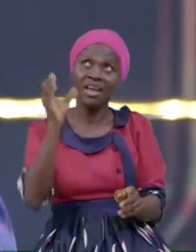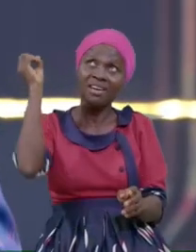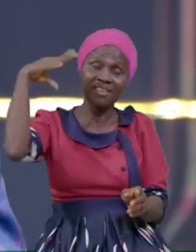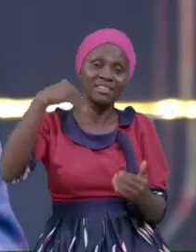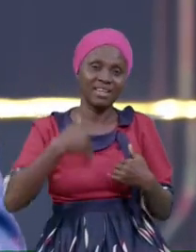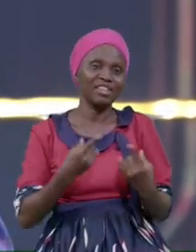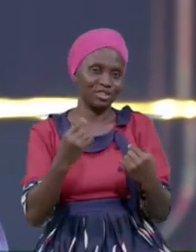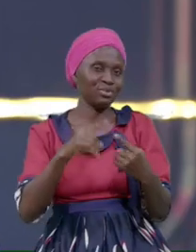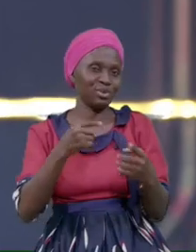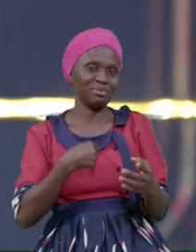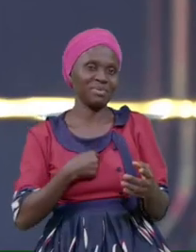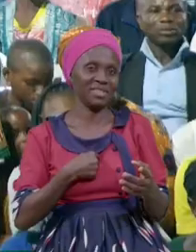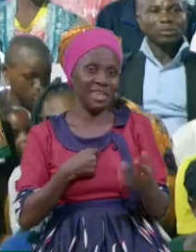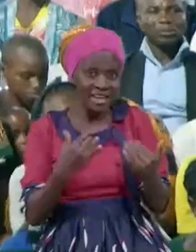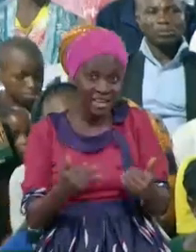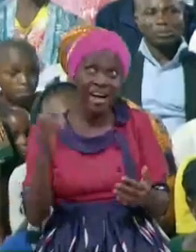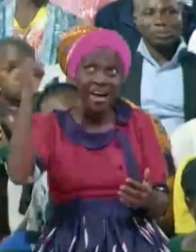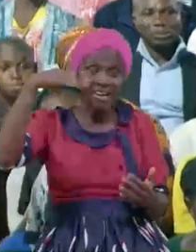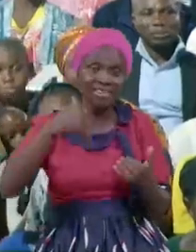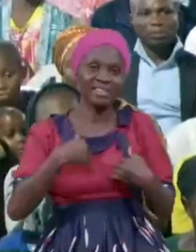venue. La grâce est venue.